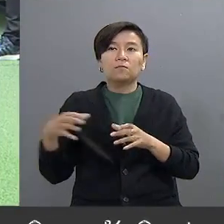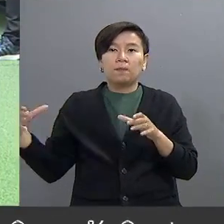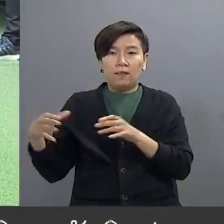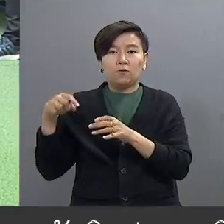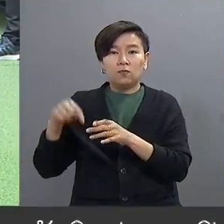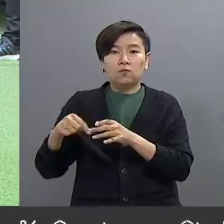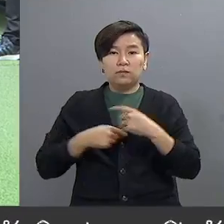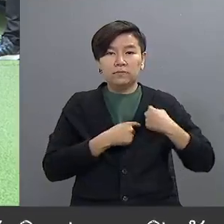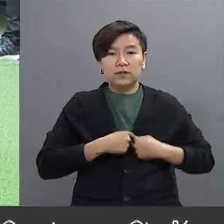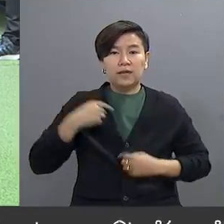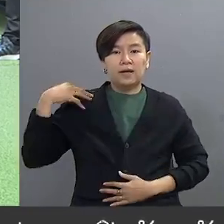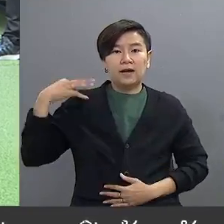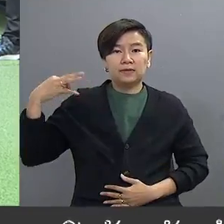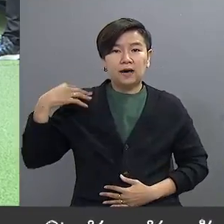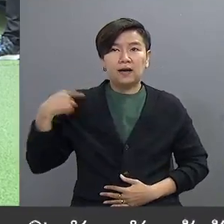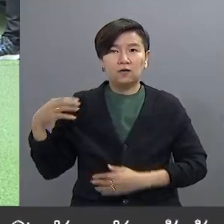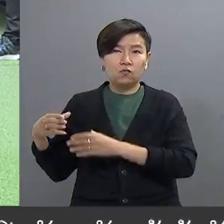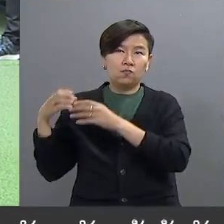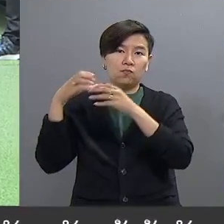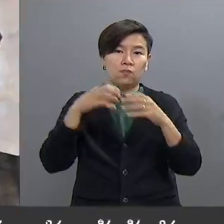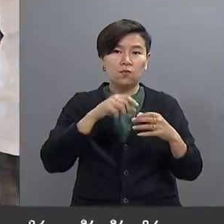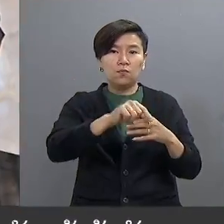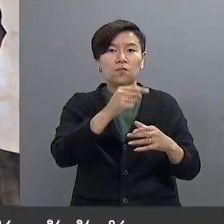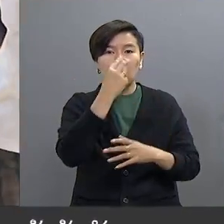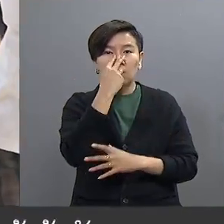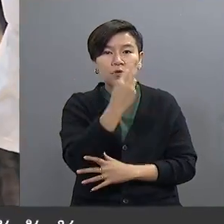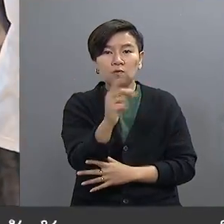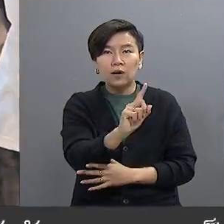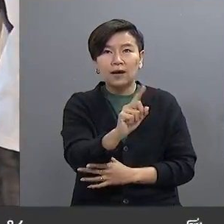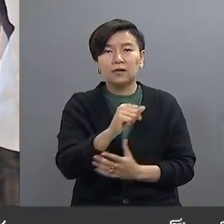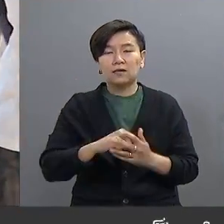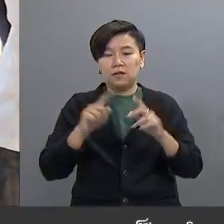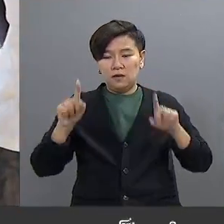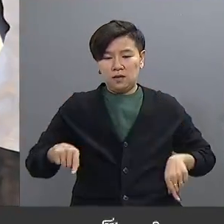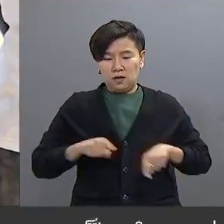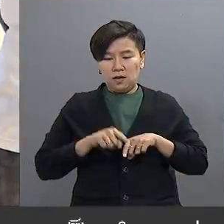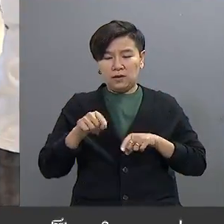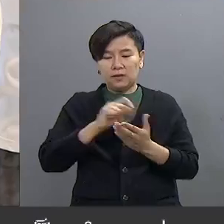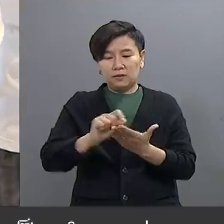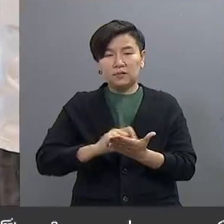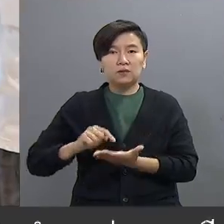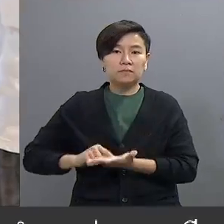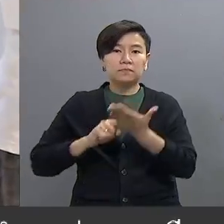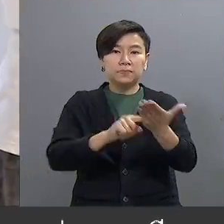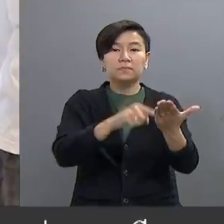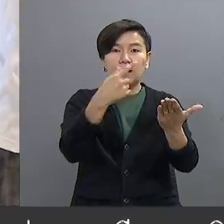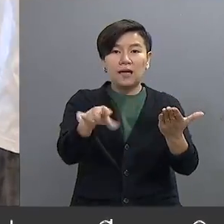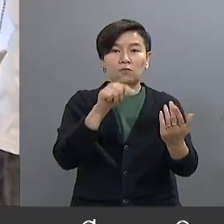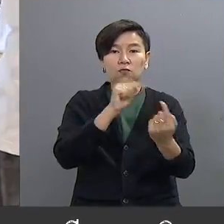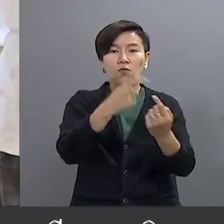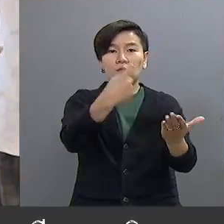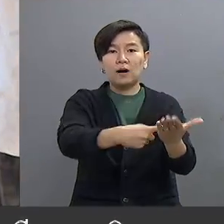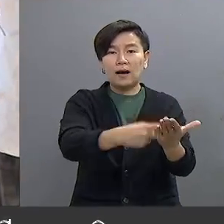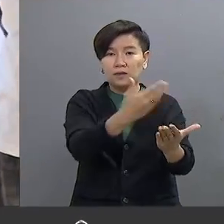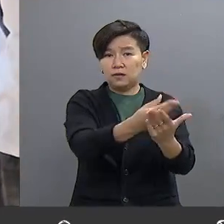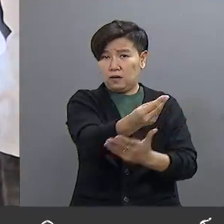เขาเดินทางไปติดตามความคืบหน้าหลังยื่นเอกสารเอาประกันโควิด-19 กับกองทุนประกันวินาศ